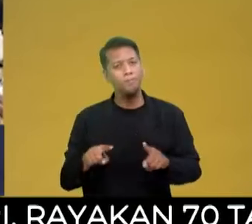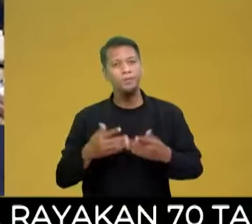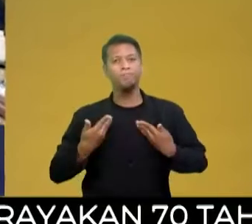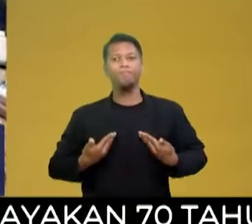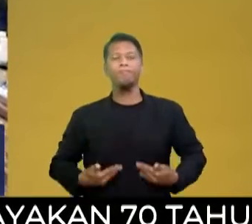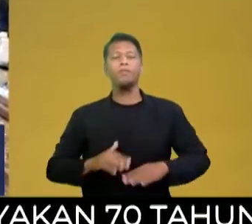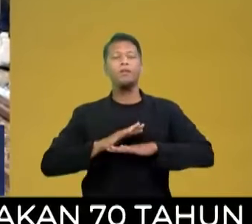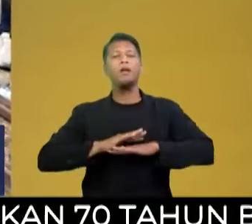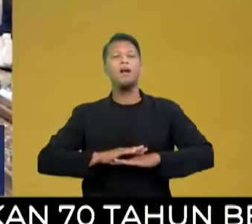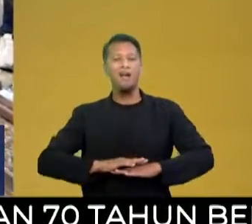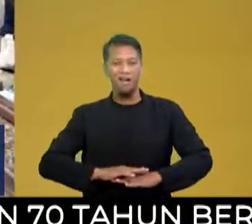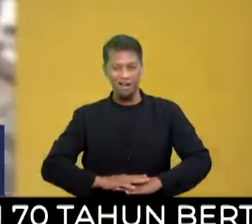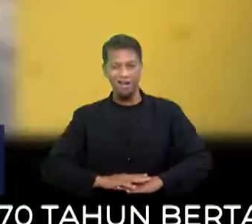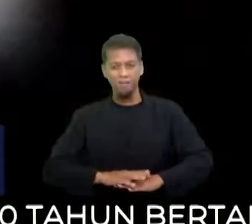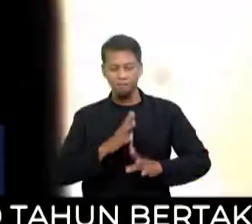proses pencarian.